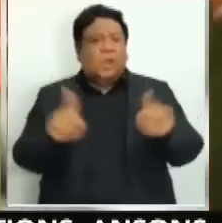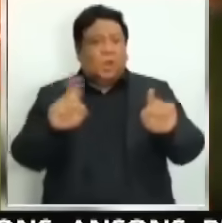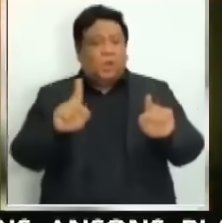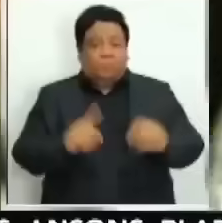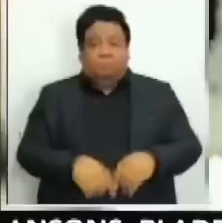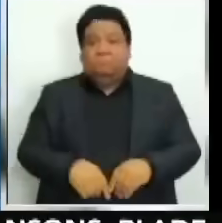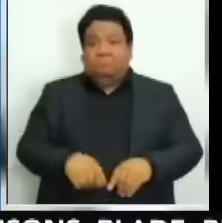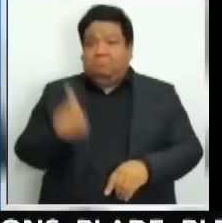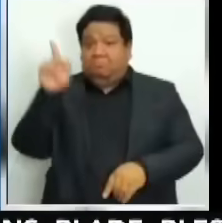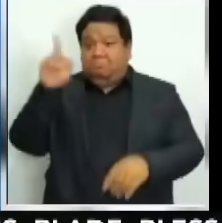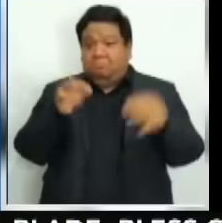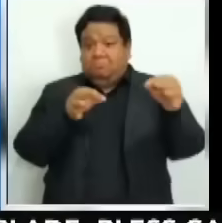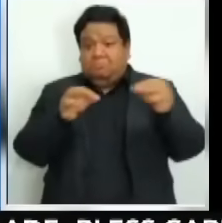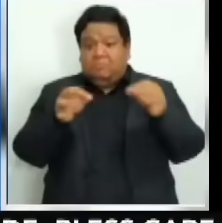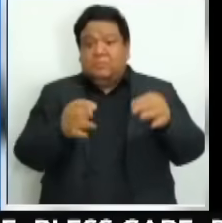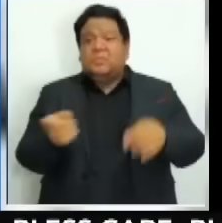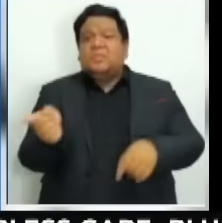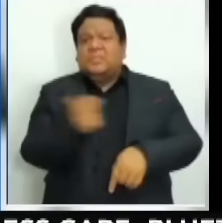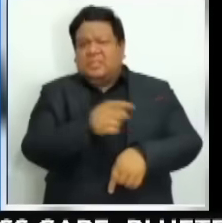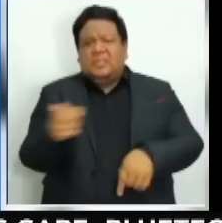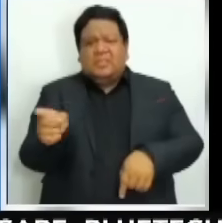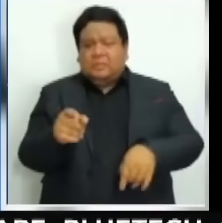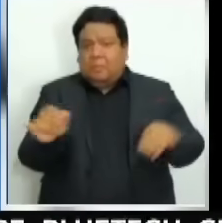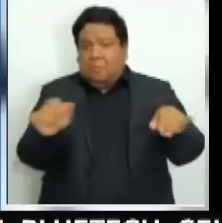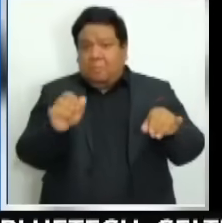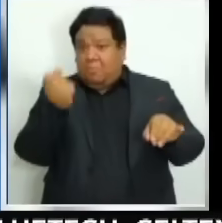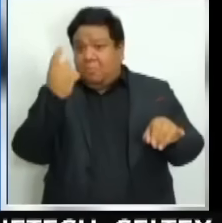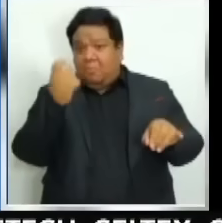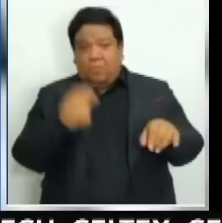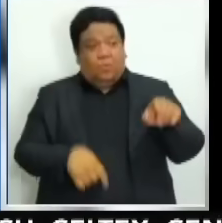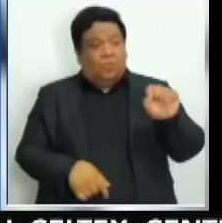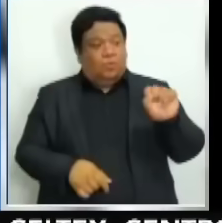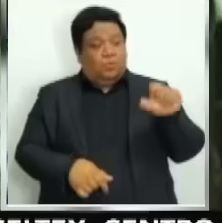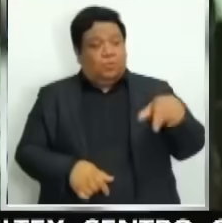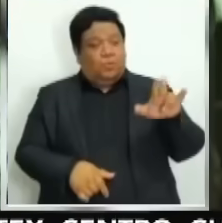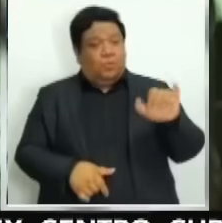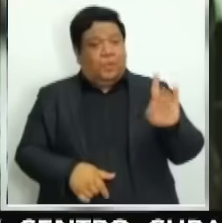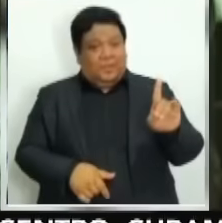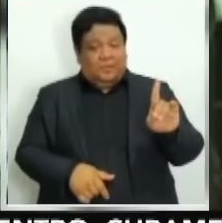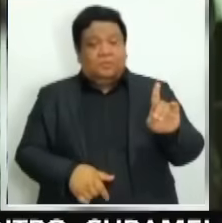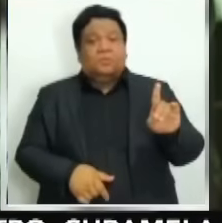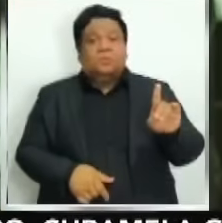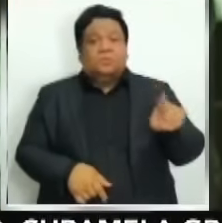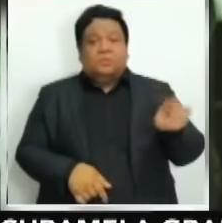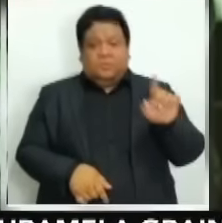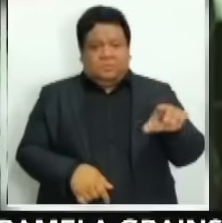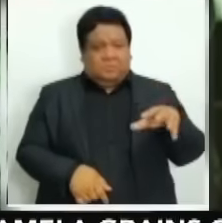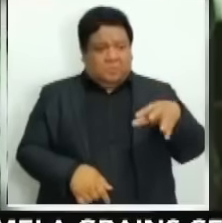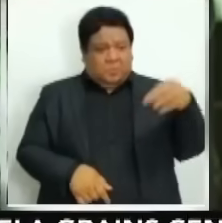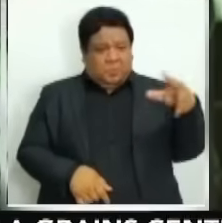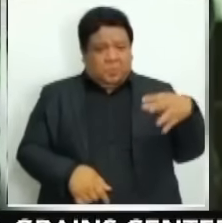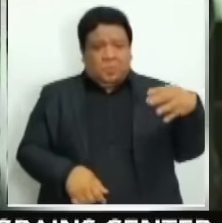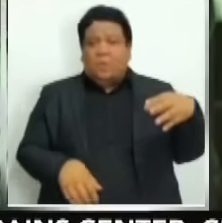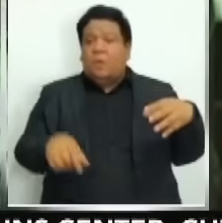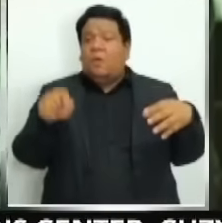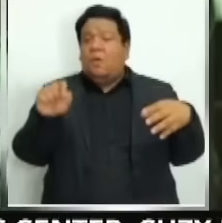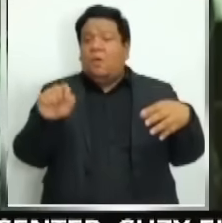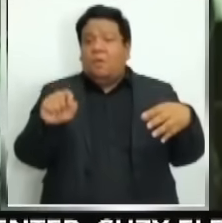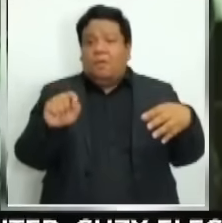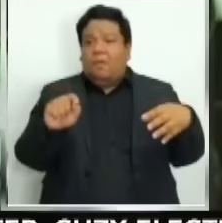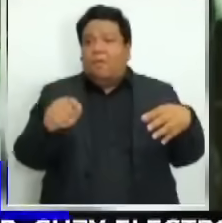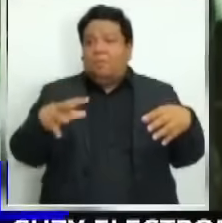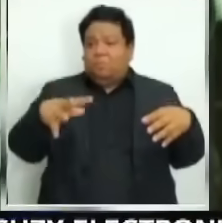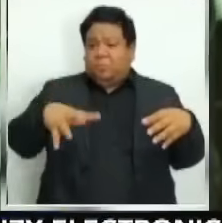cephalopods na may mga braso. Pero di tulad ng mga pusit, ang mga pugita walang tentacles o galamay. Ano naman ang pagkakaiba ng galamay sa braso? Ang mga galamay